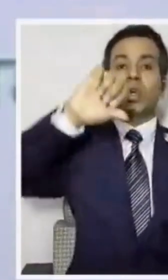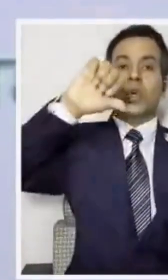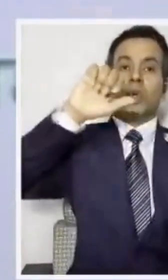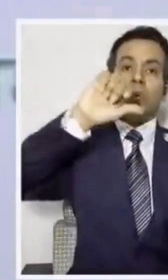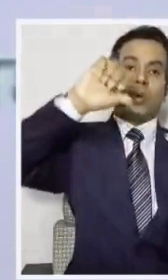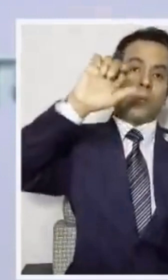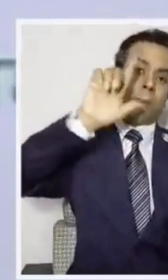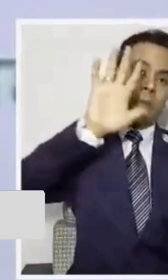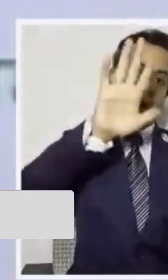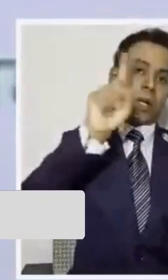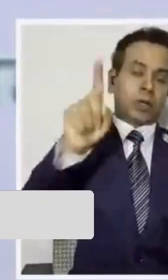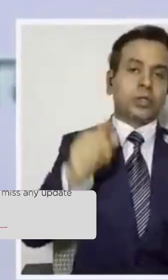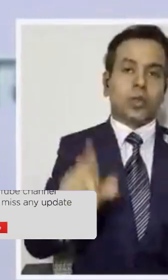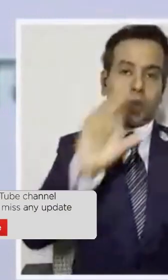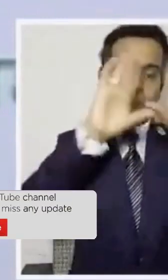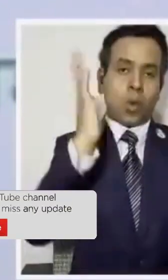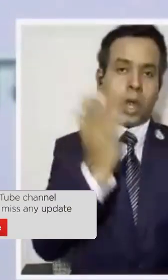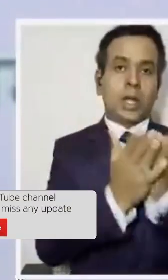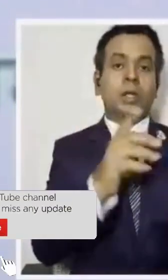হয়েছেন এবং এ পর্যন্ত